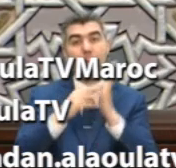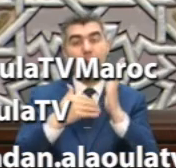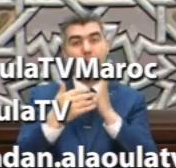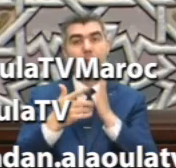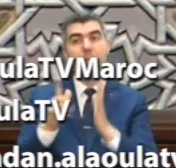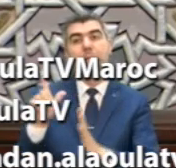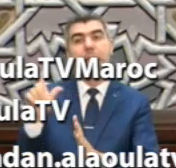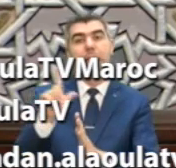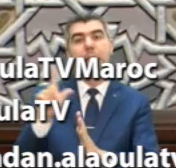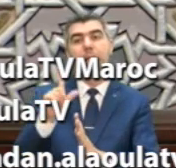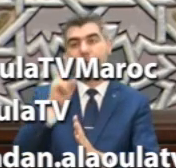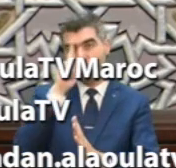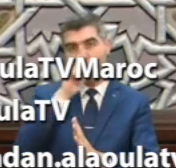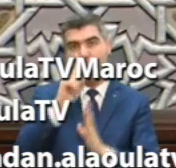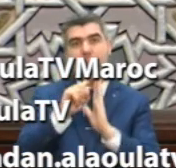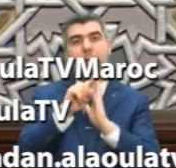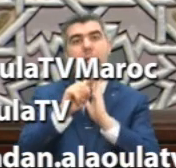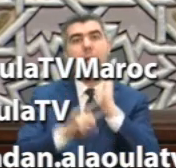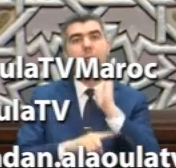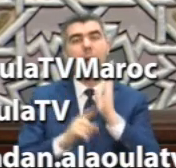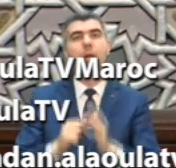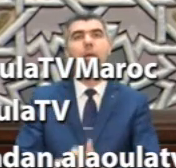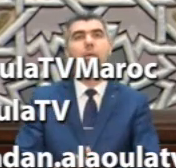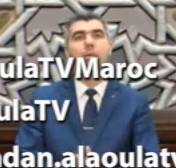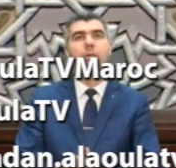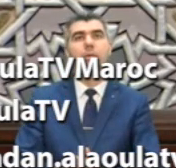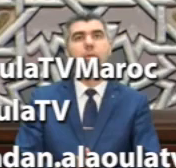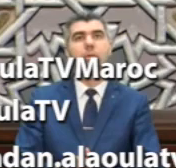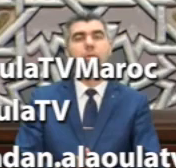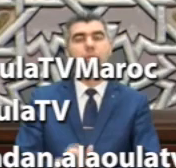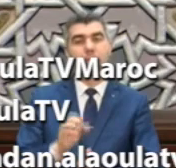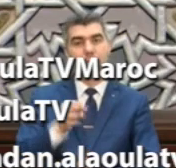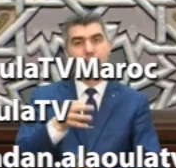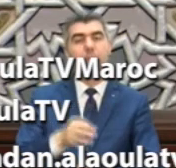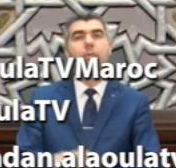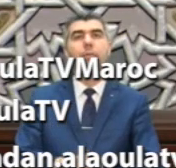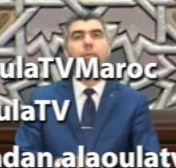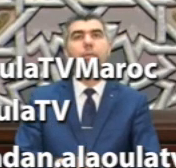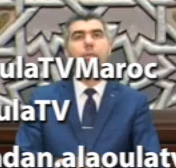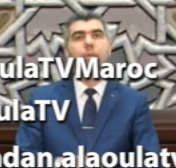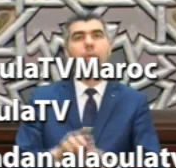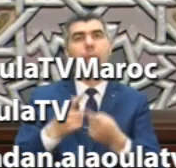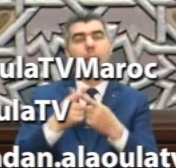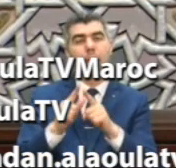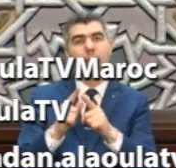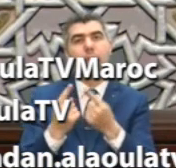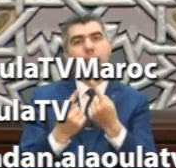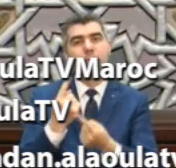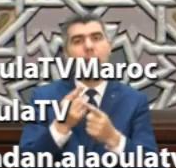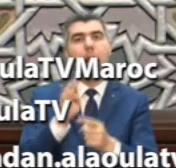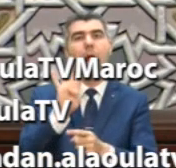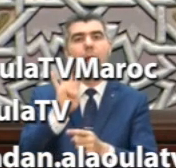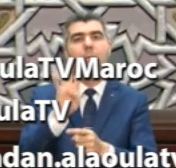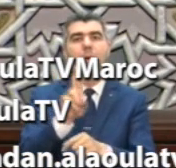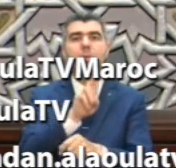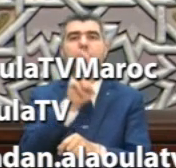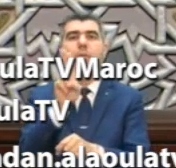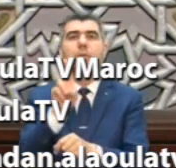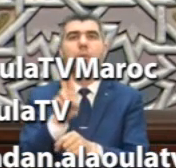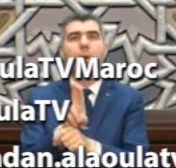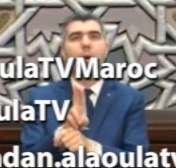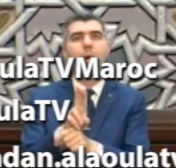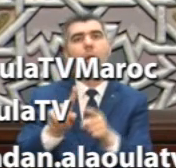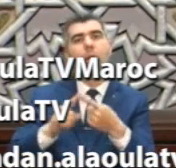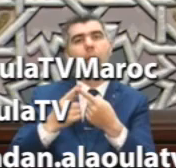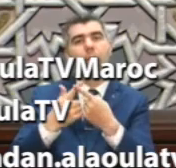الاثنين المقبل إن شاء الله يعني بشكل تلقائي على الأقل 4 ديال الأسئلة التي